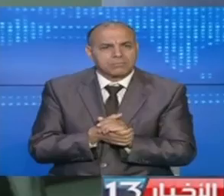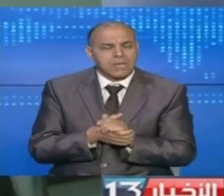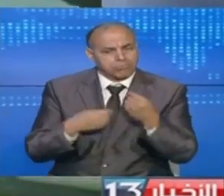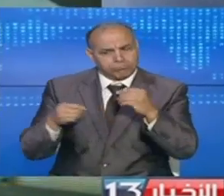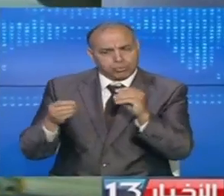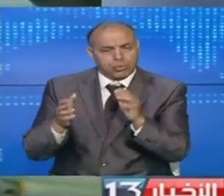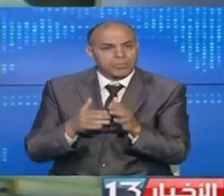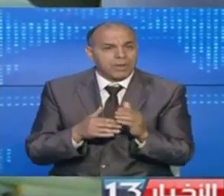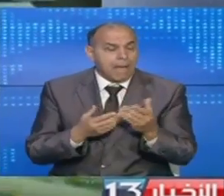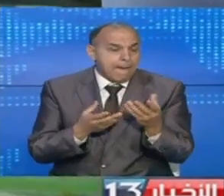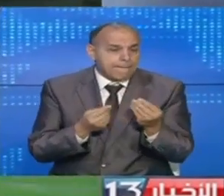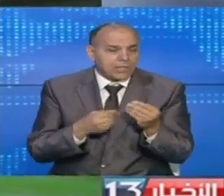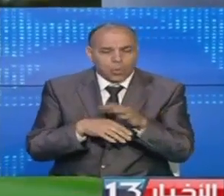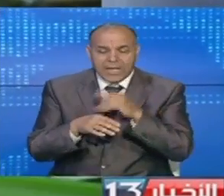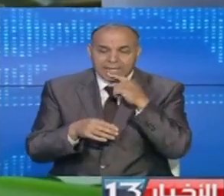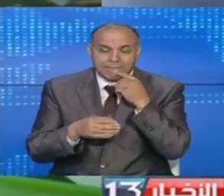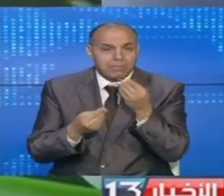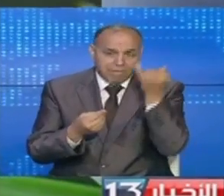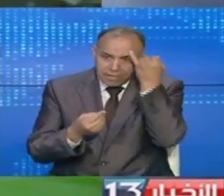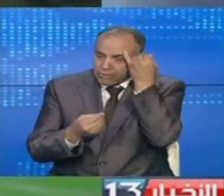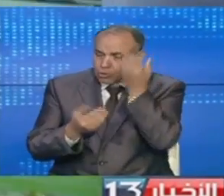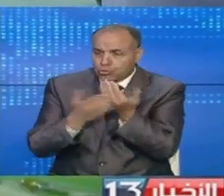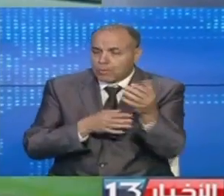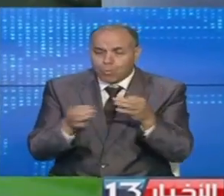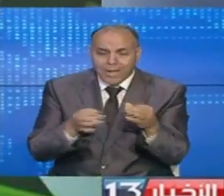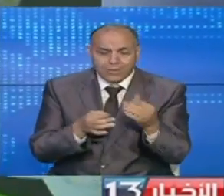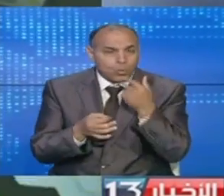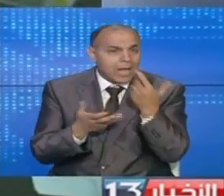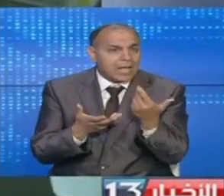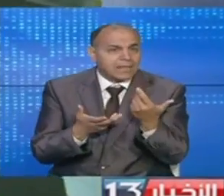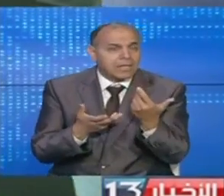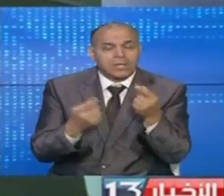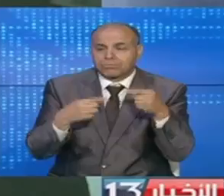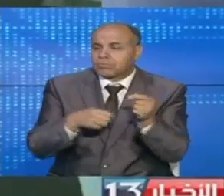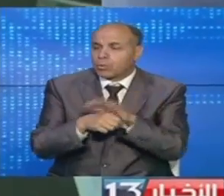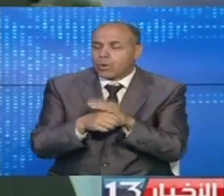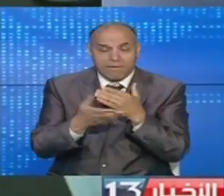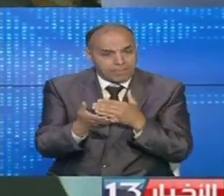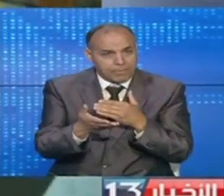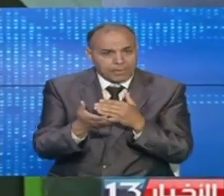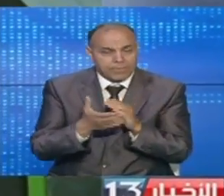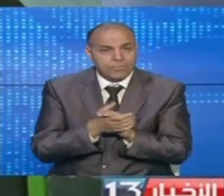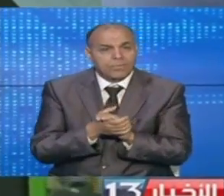به السوق. تعددت في ولاية قابس مبادرات المهندسين الرامية إلى مجابهة فيروس كورونا،